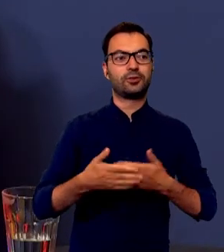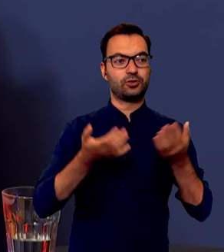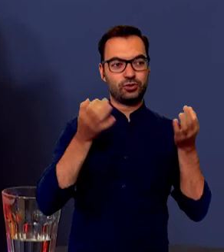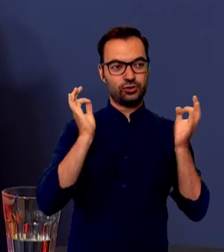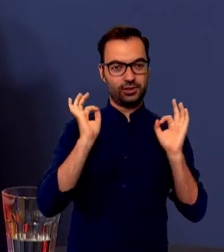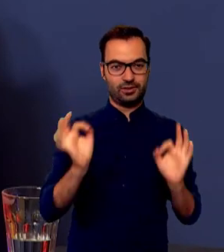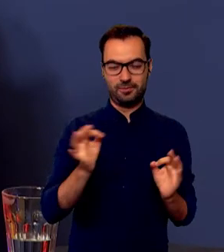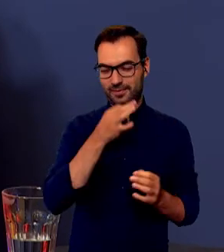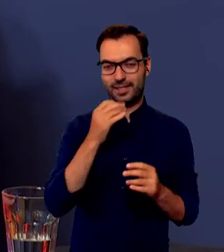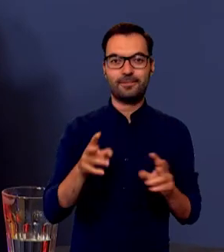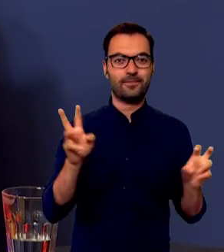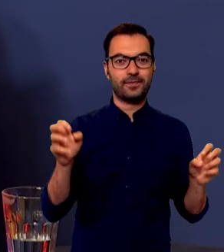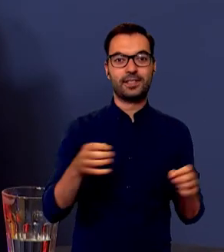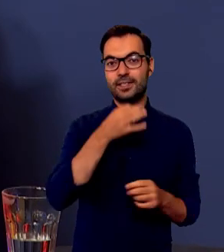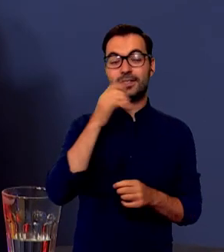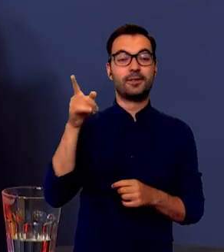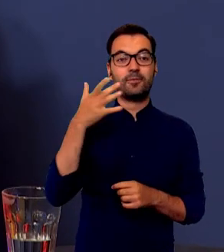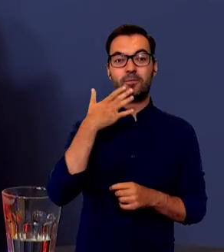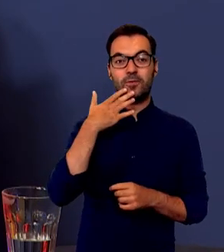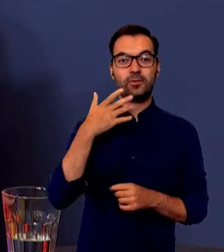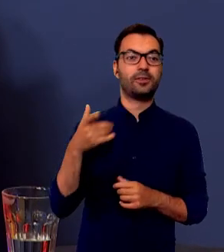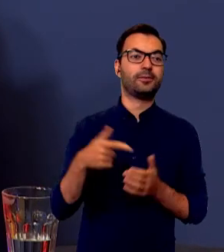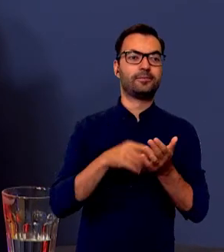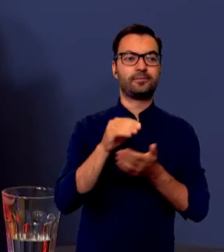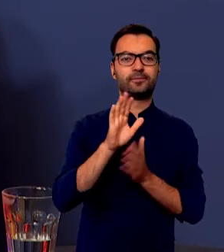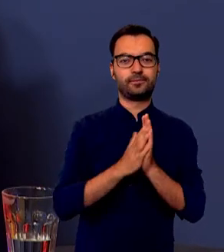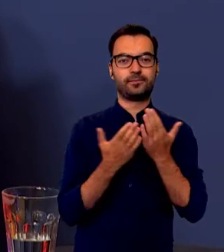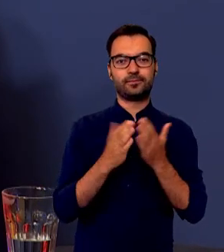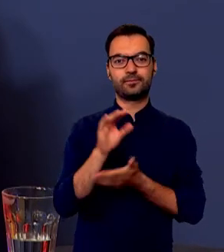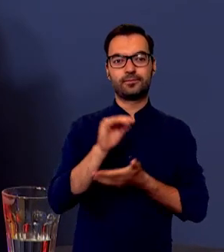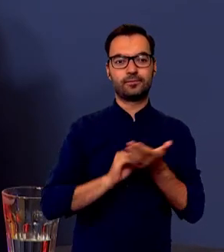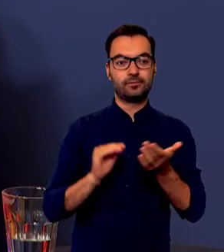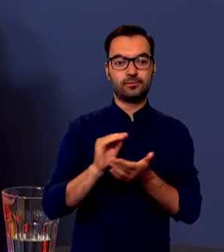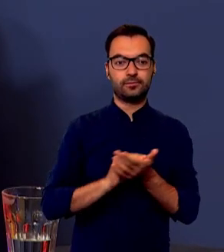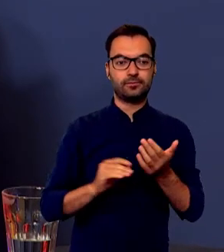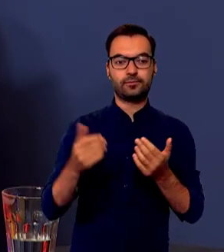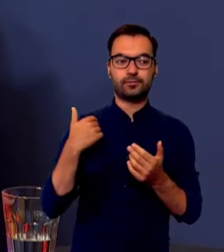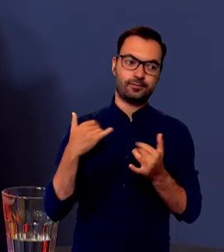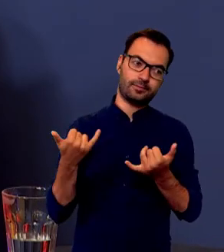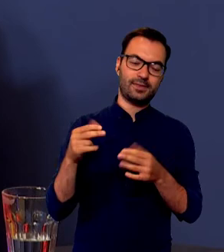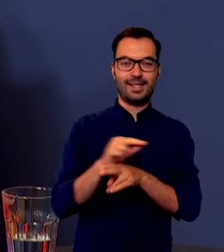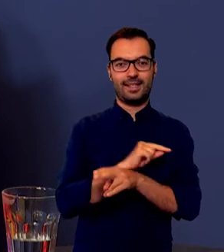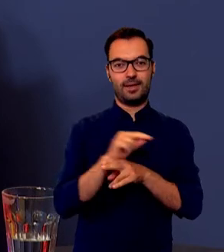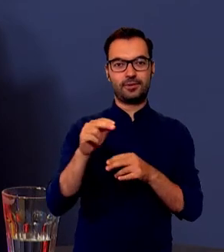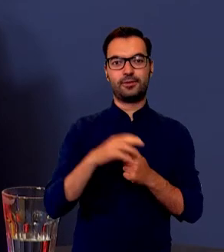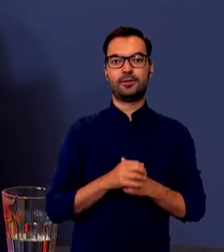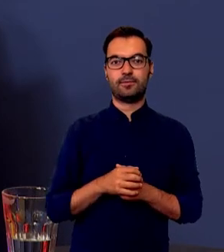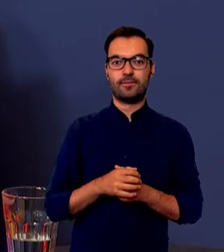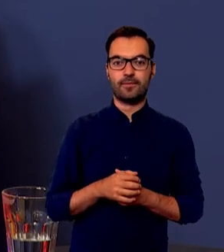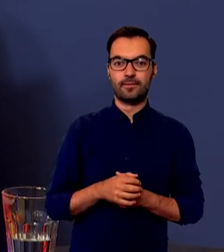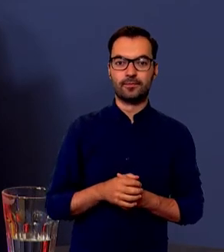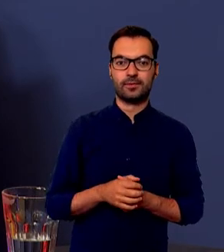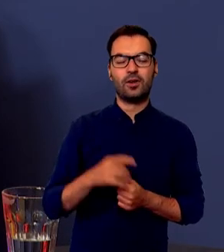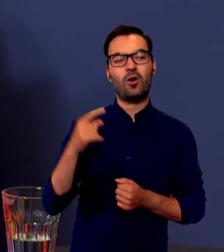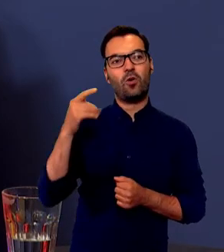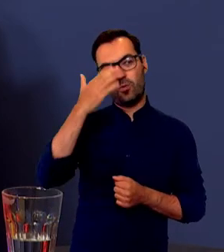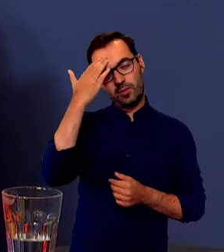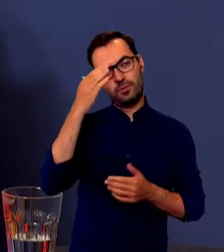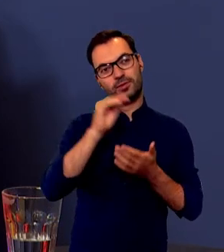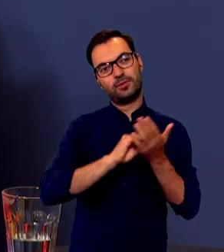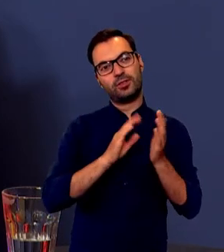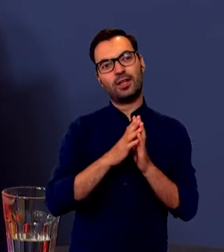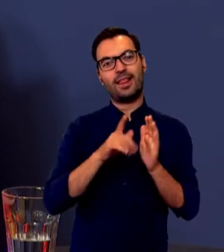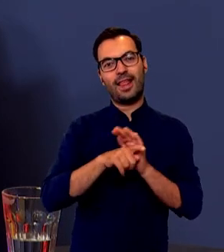dobry. Powiedziała Pani, że pisanie książek było jak terapia. Czy potrafiłaby Pani napisać książkę